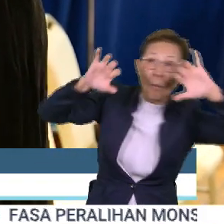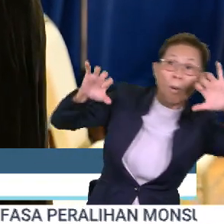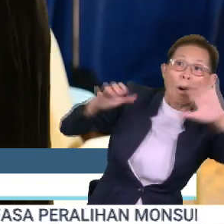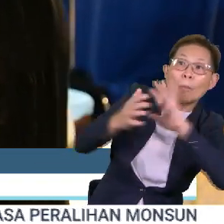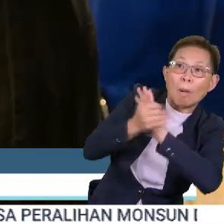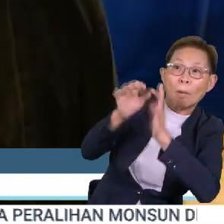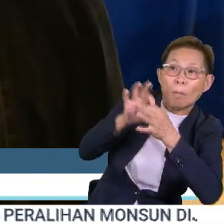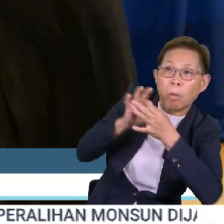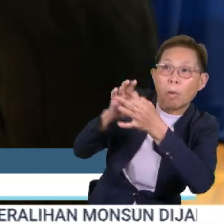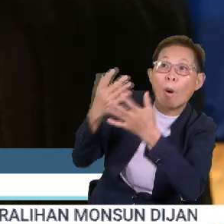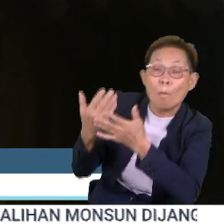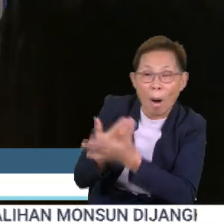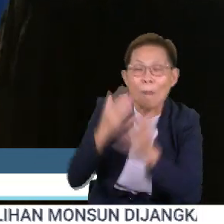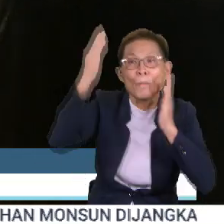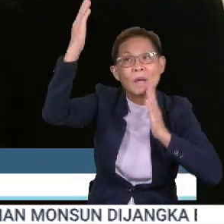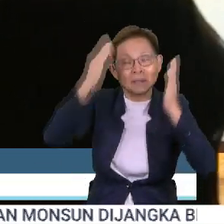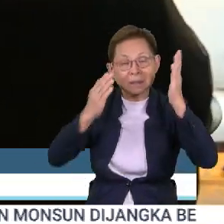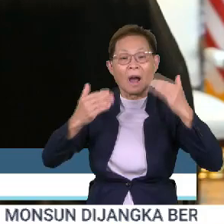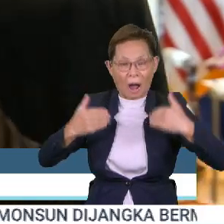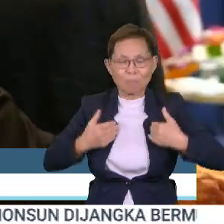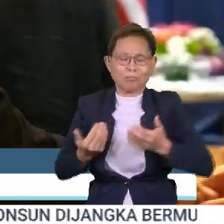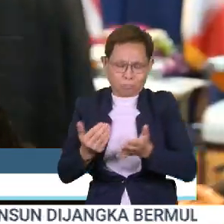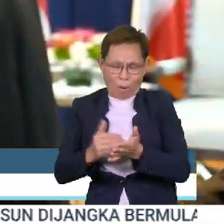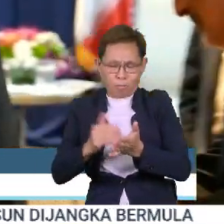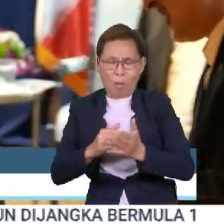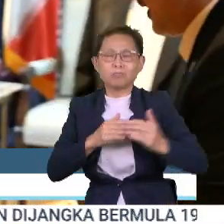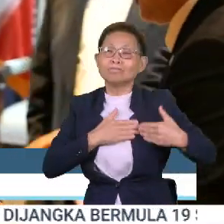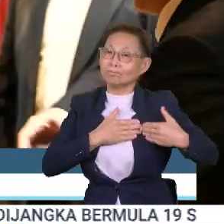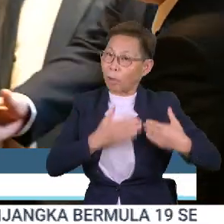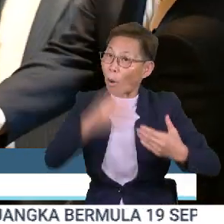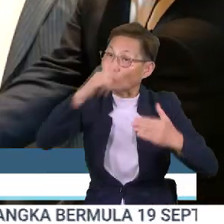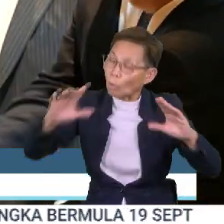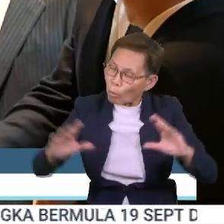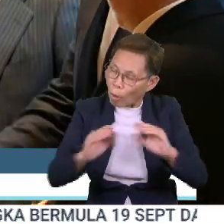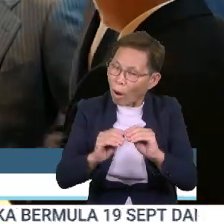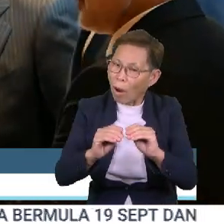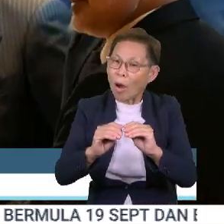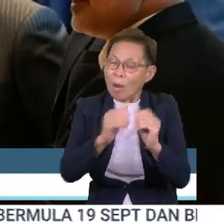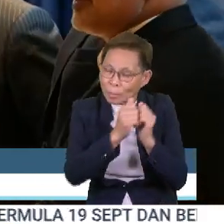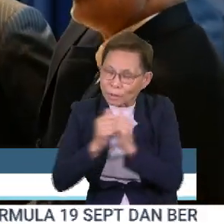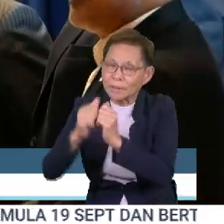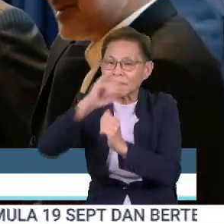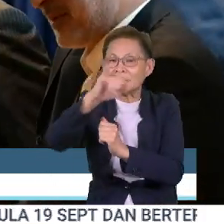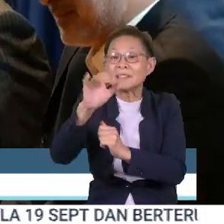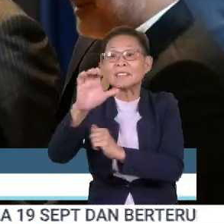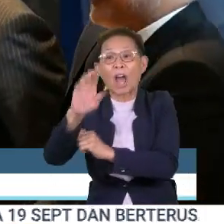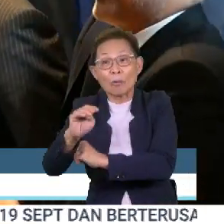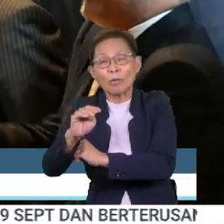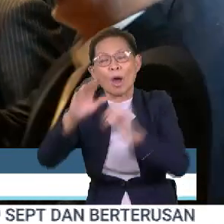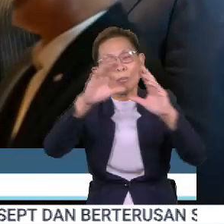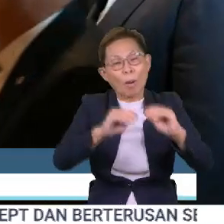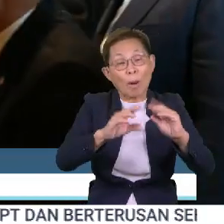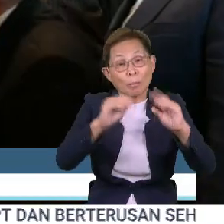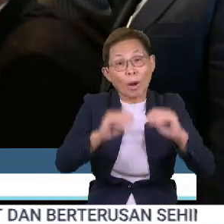ke potensi kerjasama baru bisa juga mengulangi komitmen untuk mengadakan Jaya Bersama jcm dan